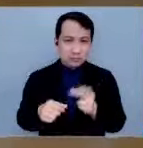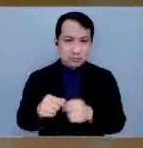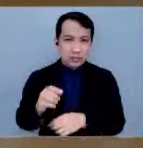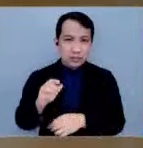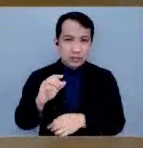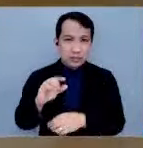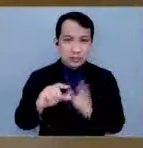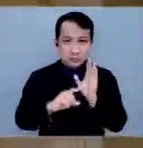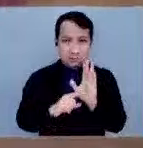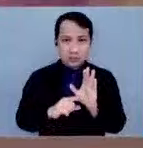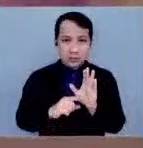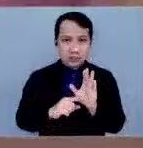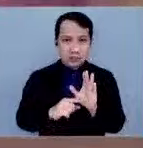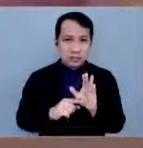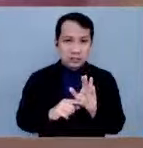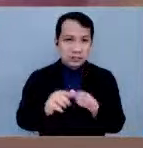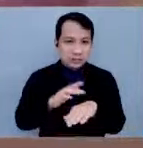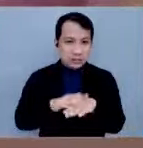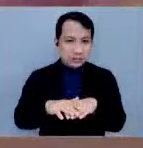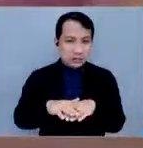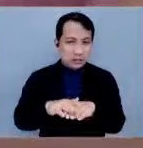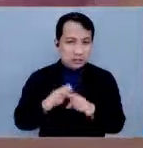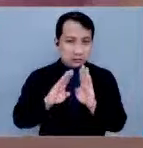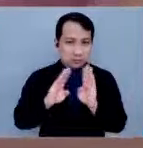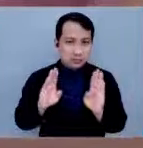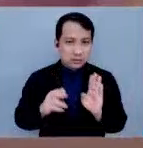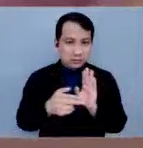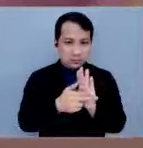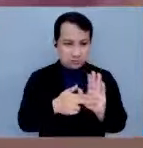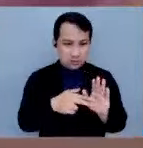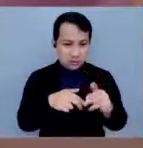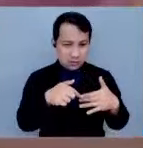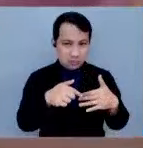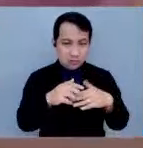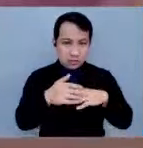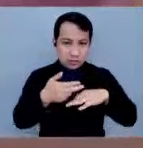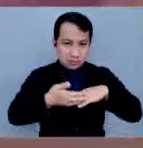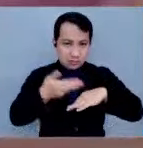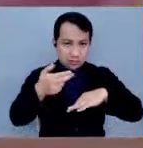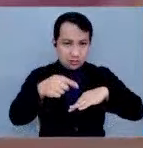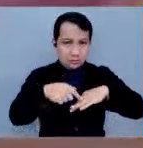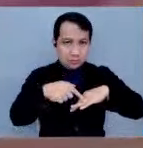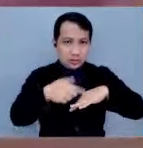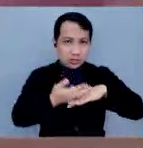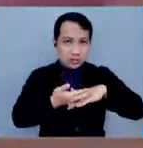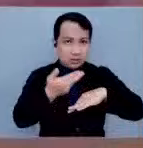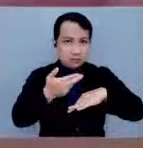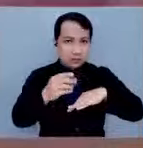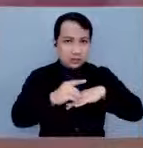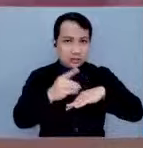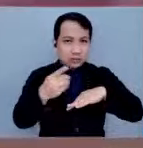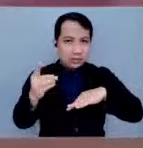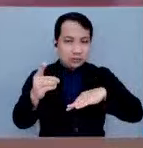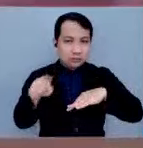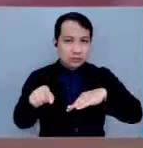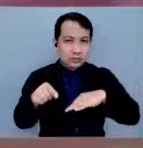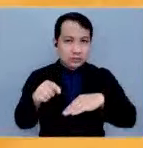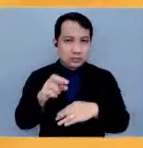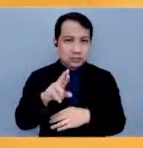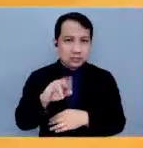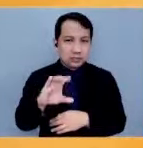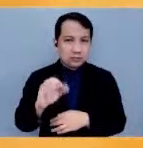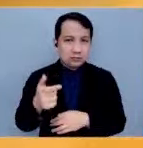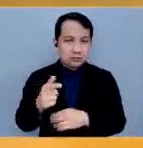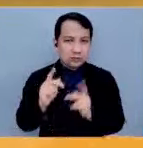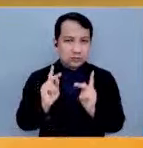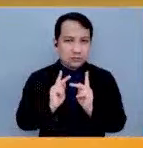nag-e-endorse ng isang skincare brand. Napansin ng netizens na may suot na diamond ring ang aktres. Kinilig naman